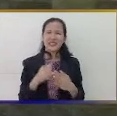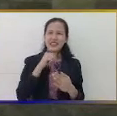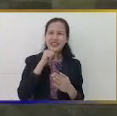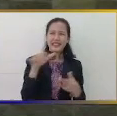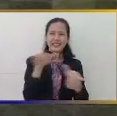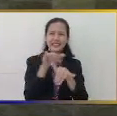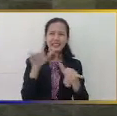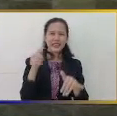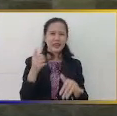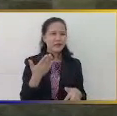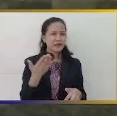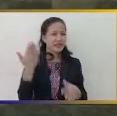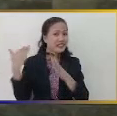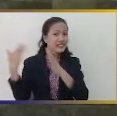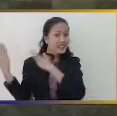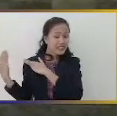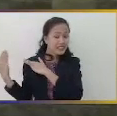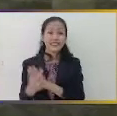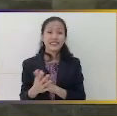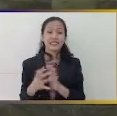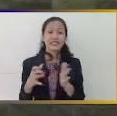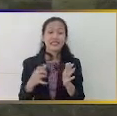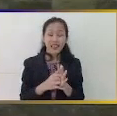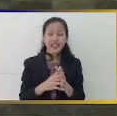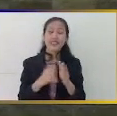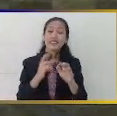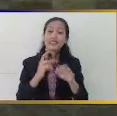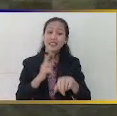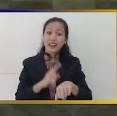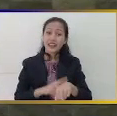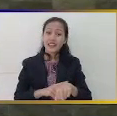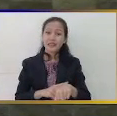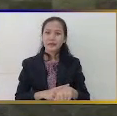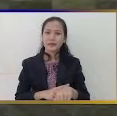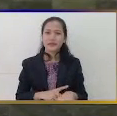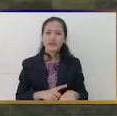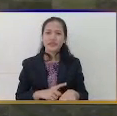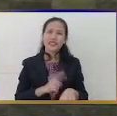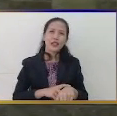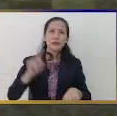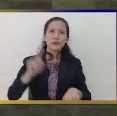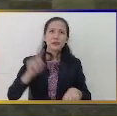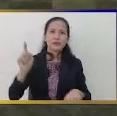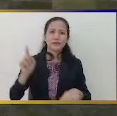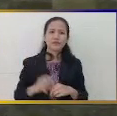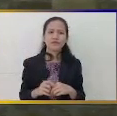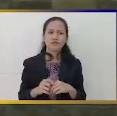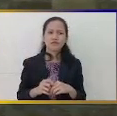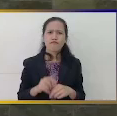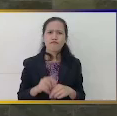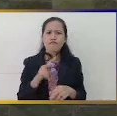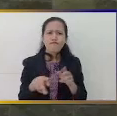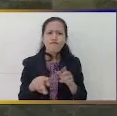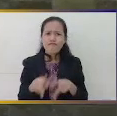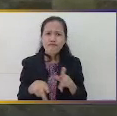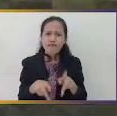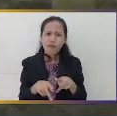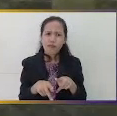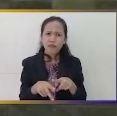noon na yung oras na ganoon supposedly ay ang mga tao pahirap pa po